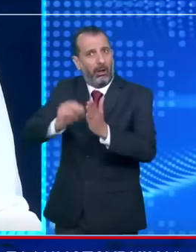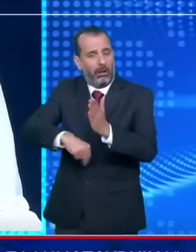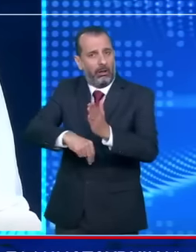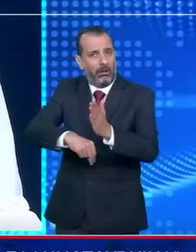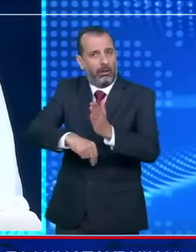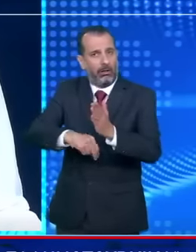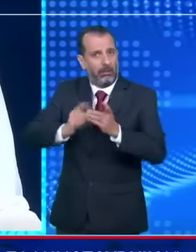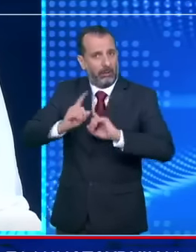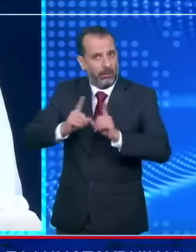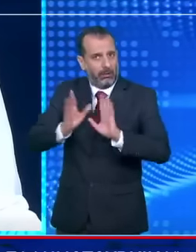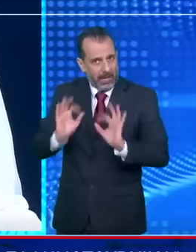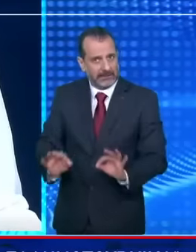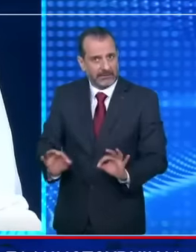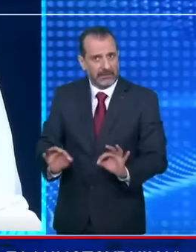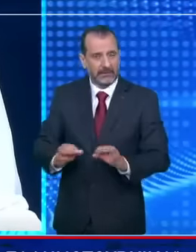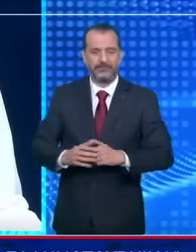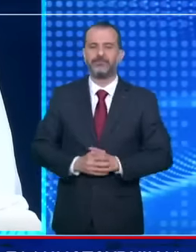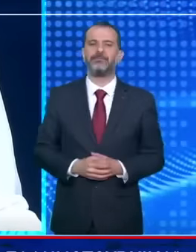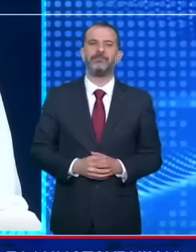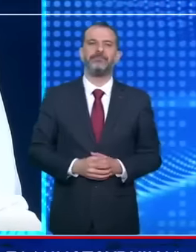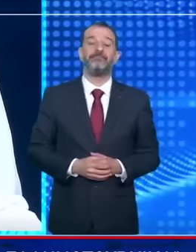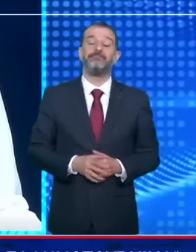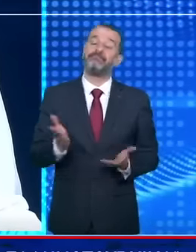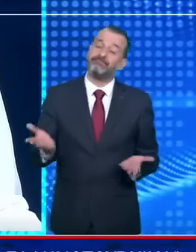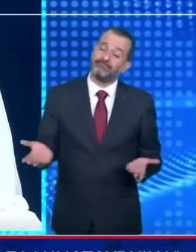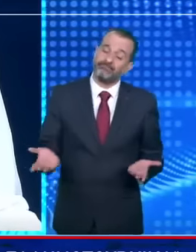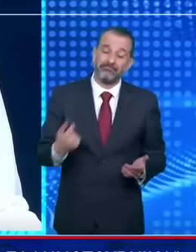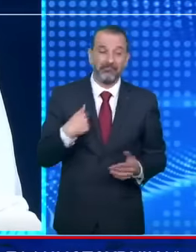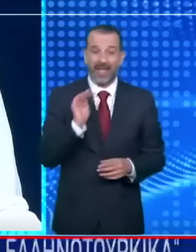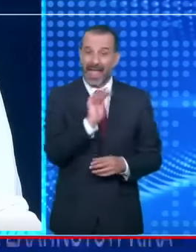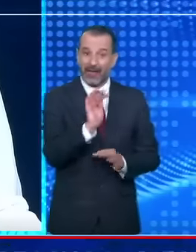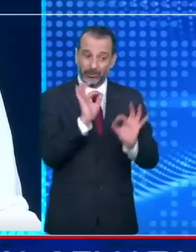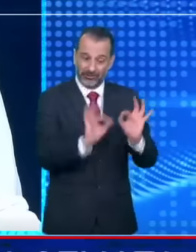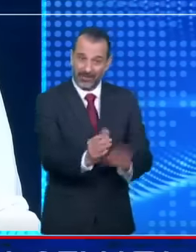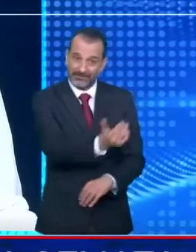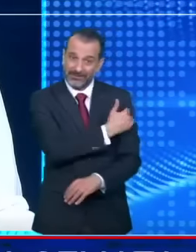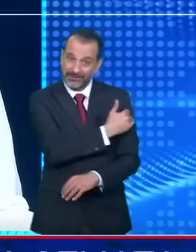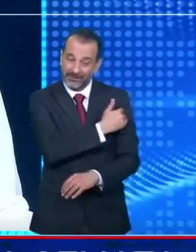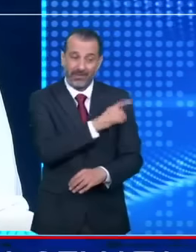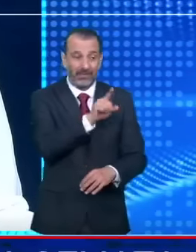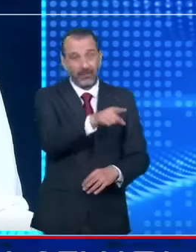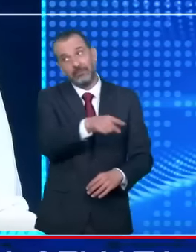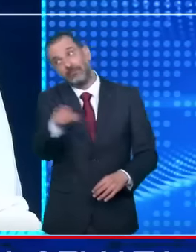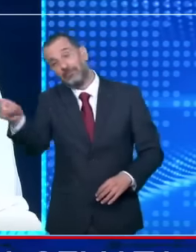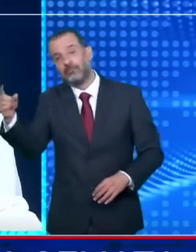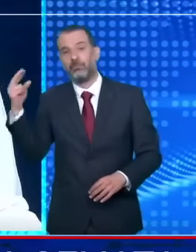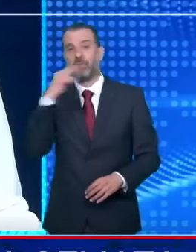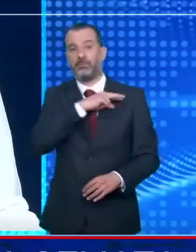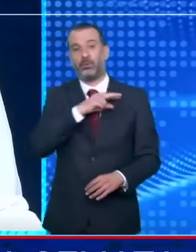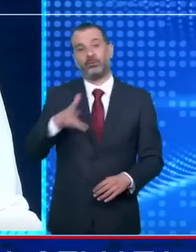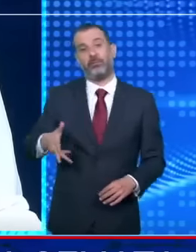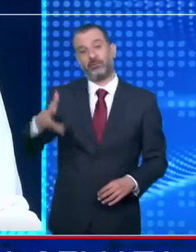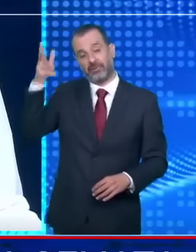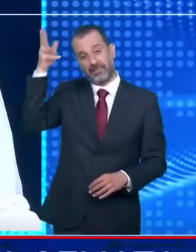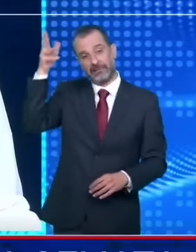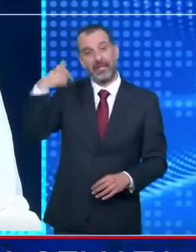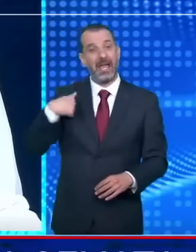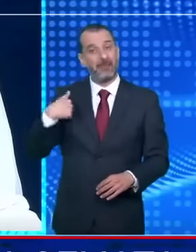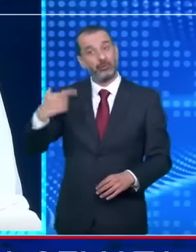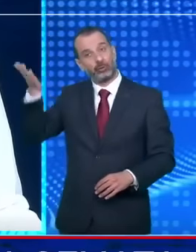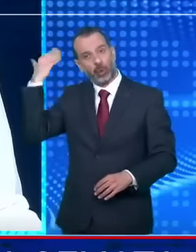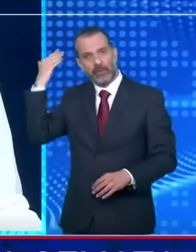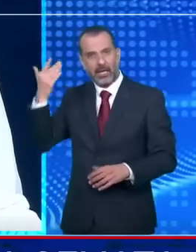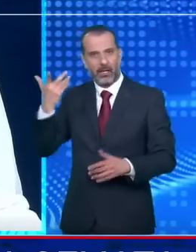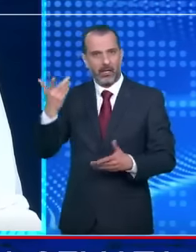την ερώτηση πρέπει να την απευθύνετε στον κύριο Μητσοτάκη. Δεν είμαστε εμείς εκείνοι οι οποίοι διχάσαμε την κοινωνία